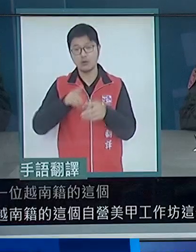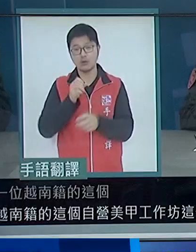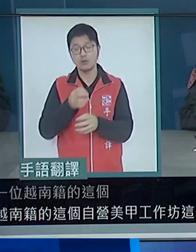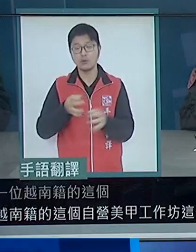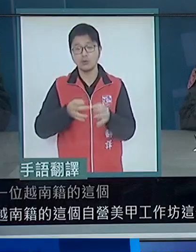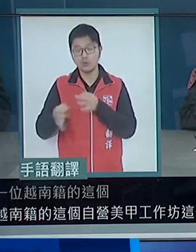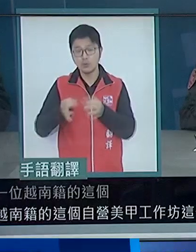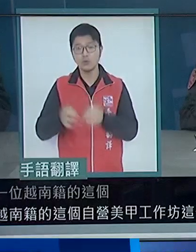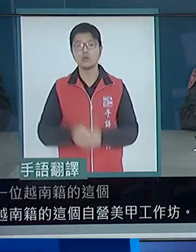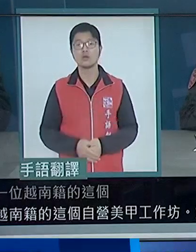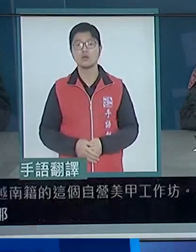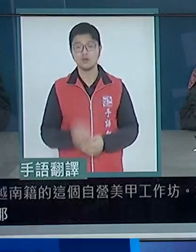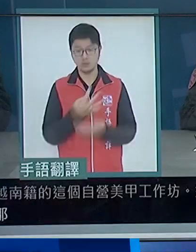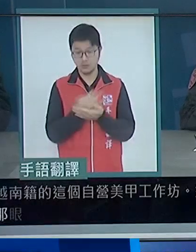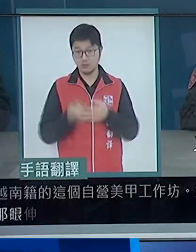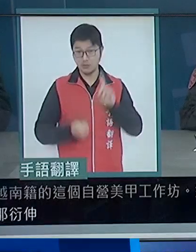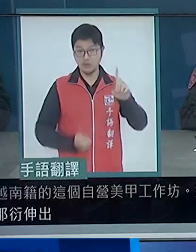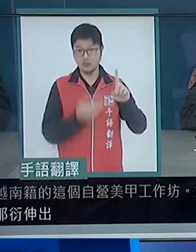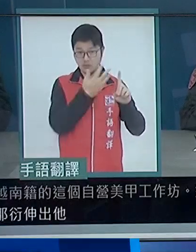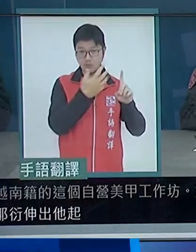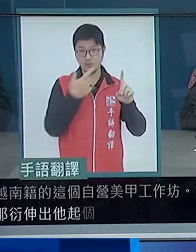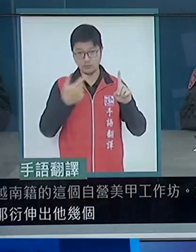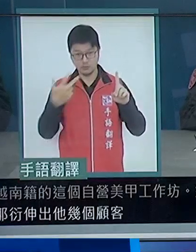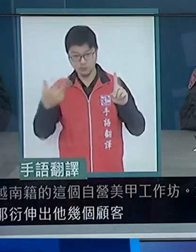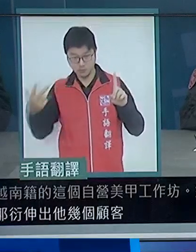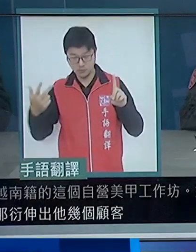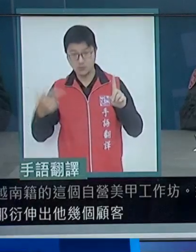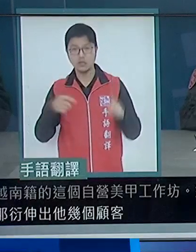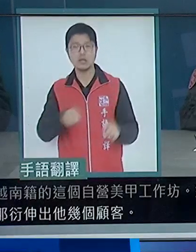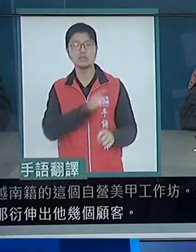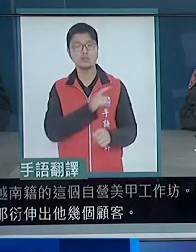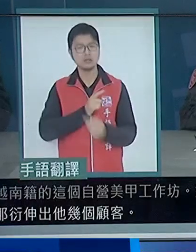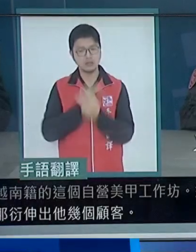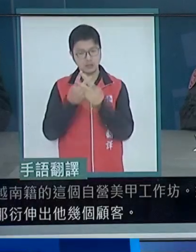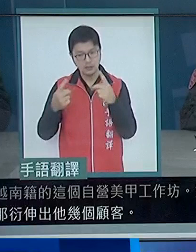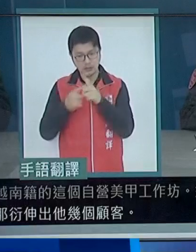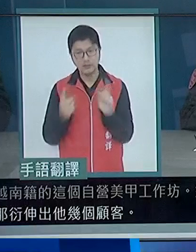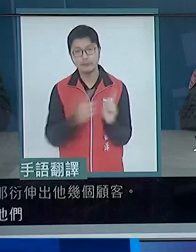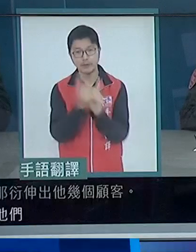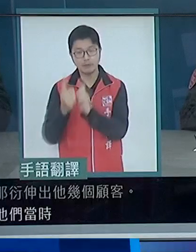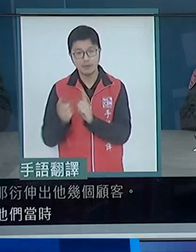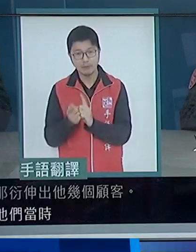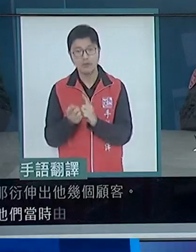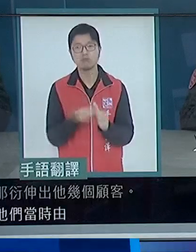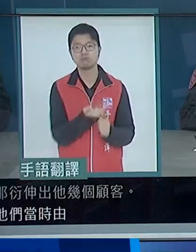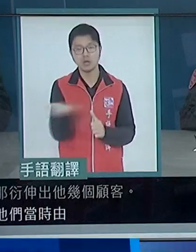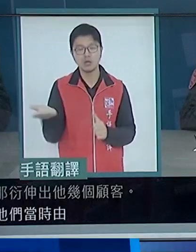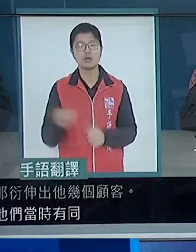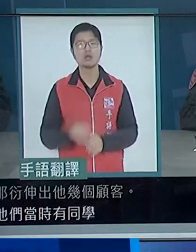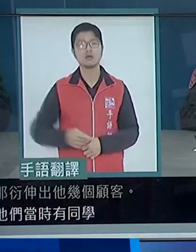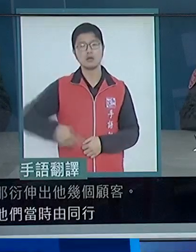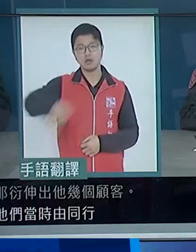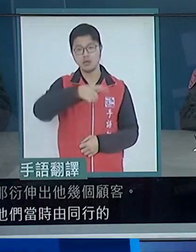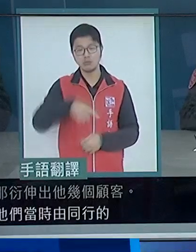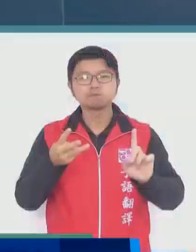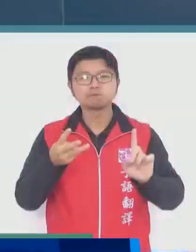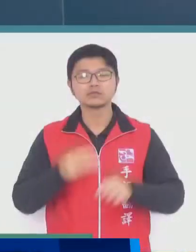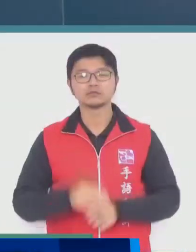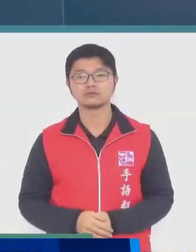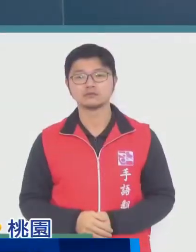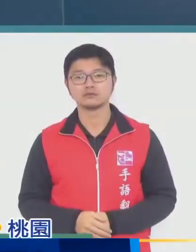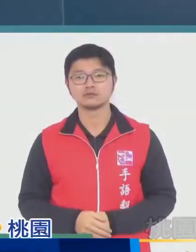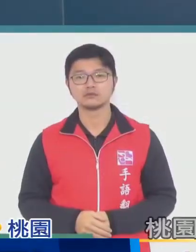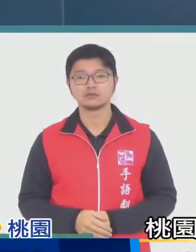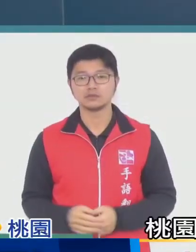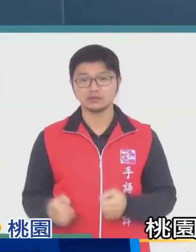的雅旭员工居家隔离期间擅自的离开，并且飞往金门，卫生局决定开罚30万。 加